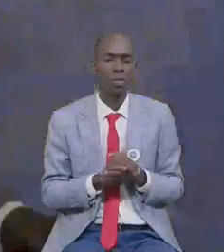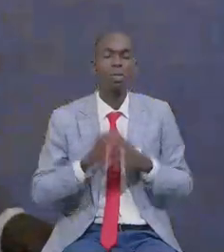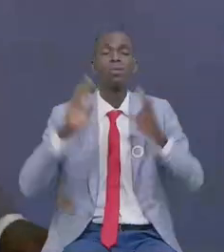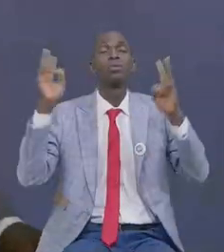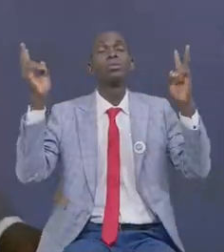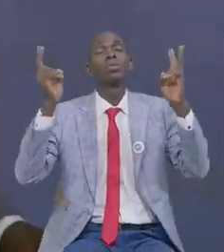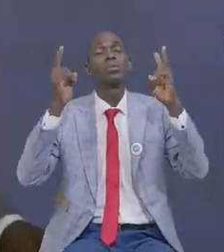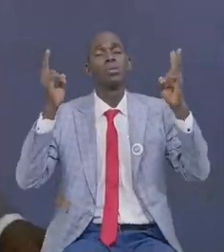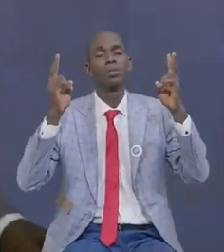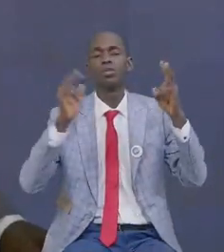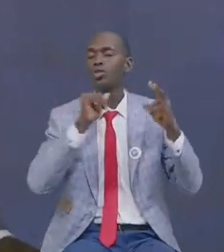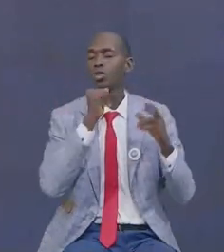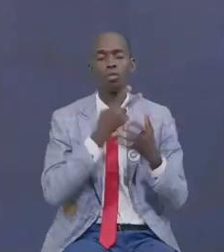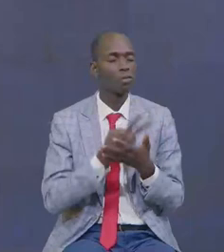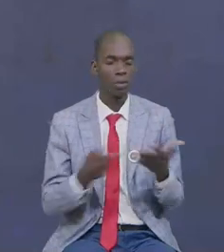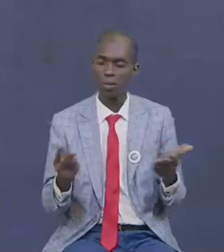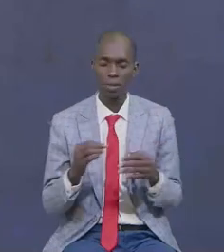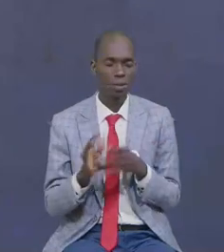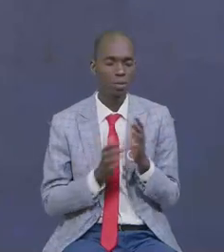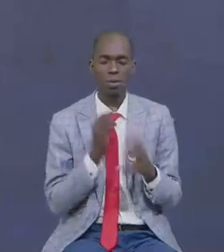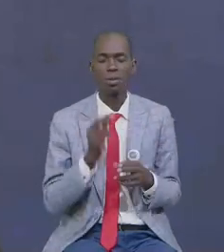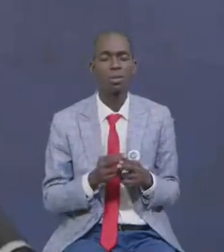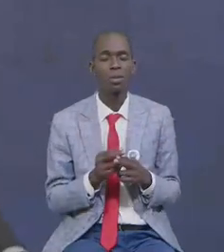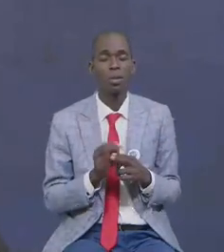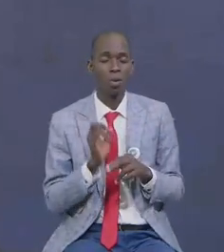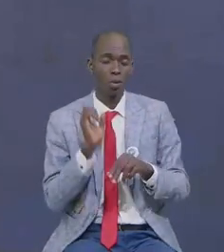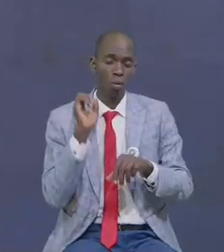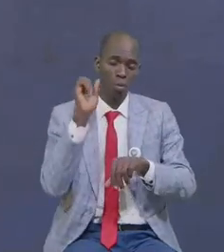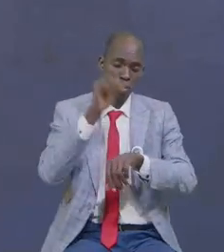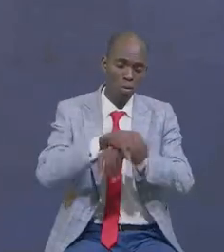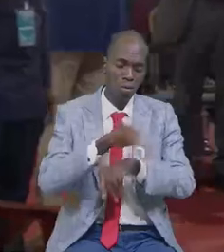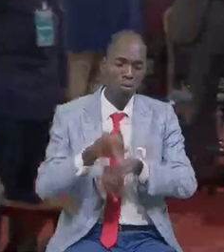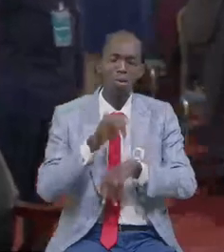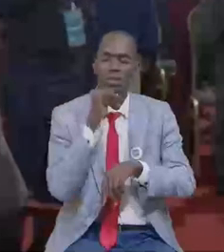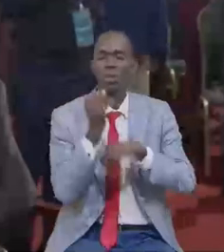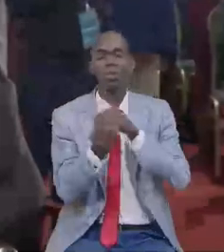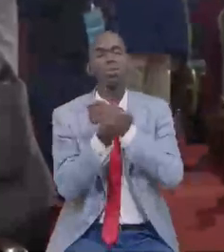La victoire, pas d'échec. La victoire et non la défaite.